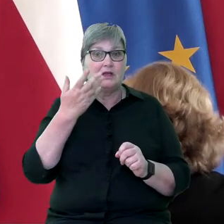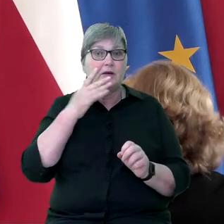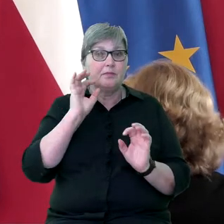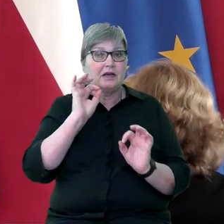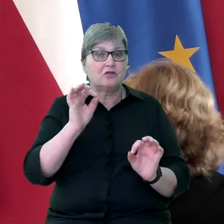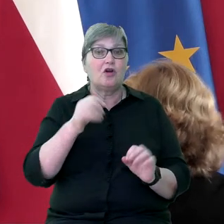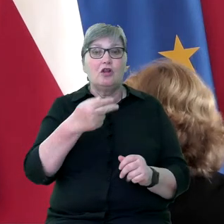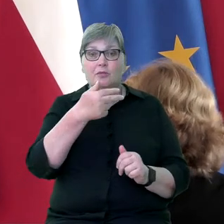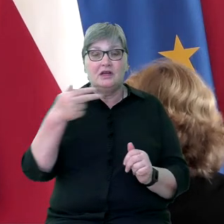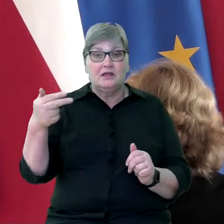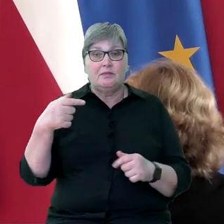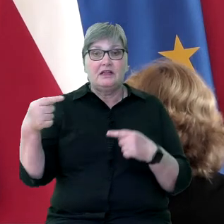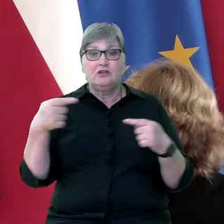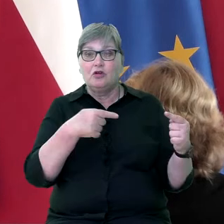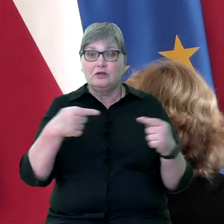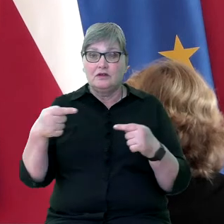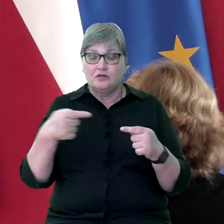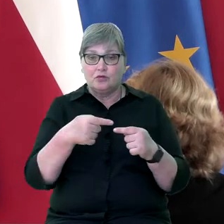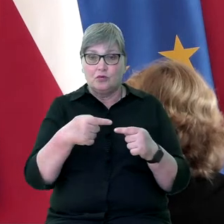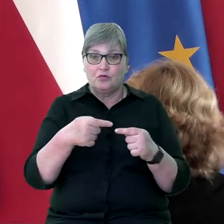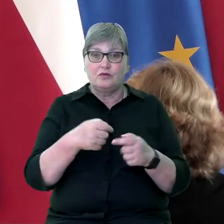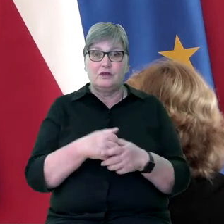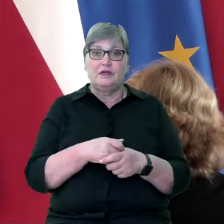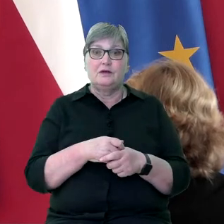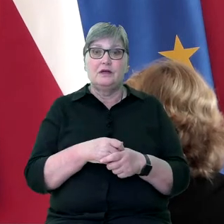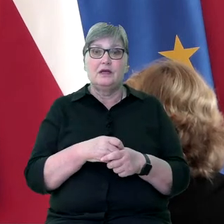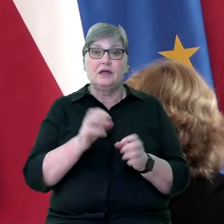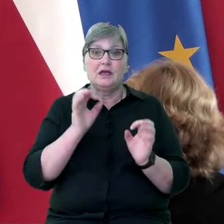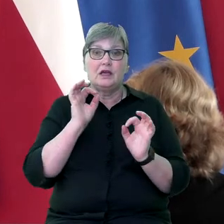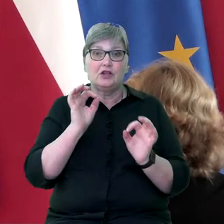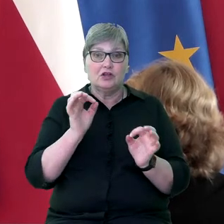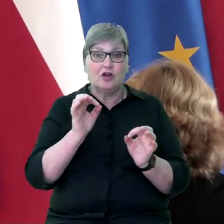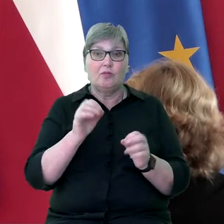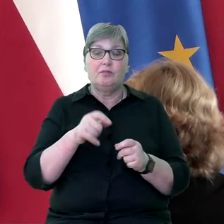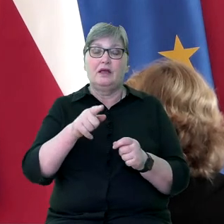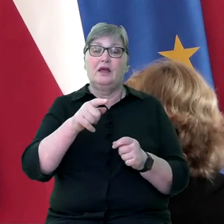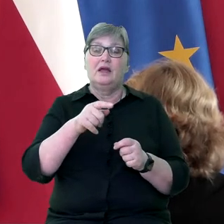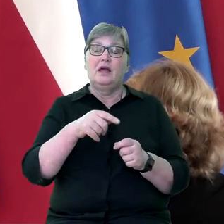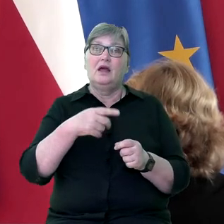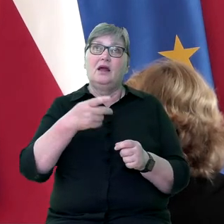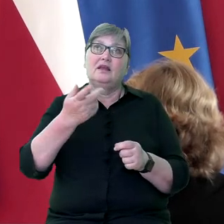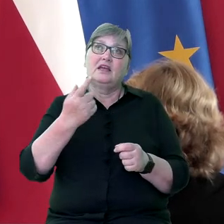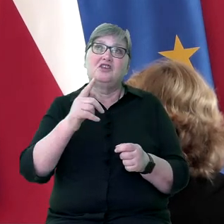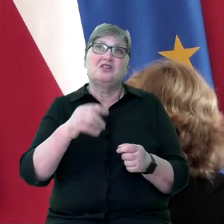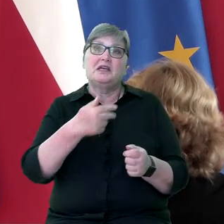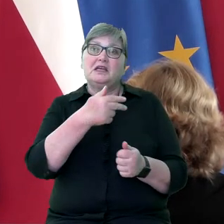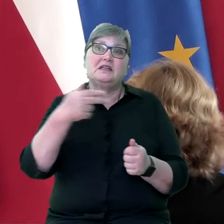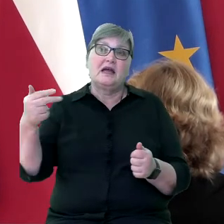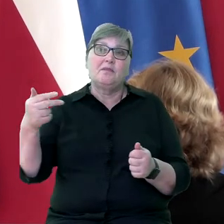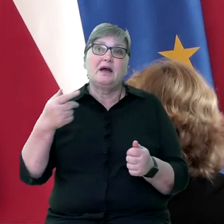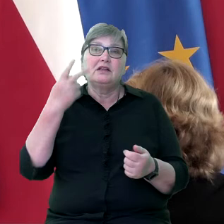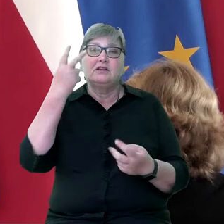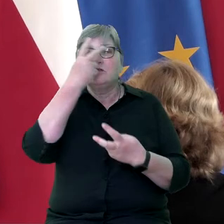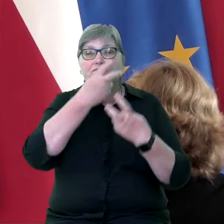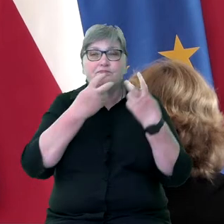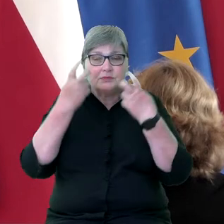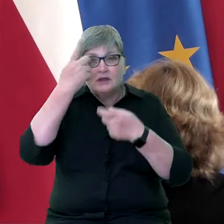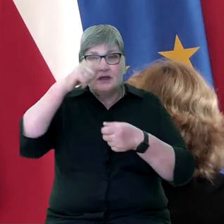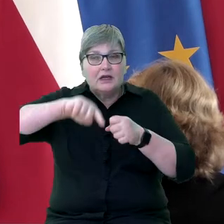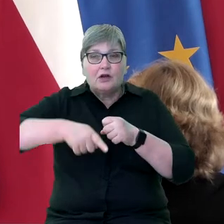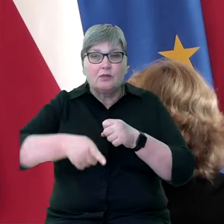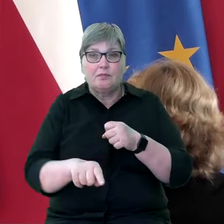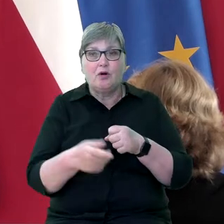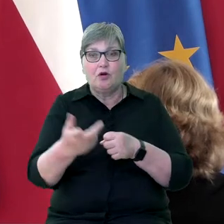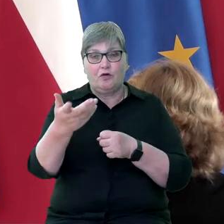dyskusji, ale to także dobra przesłanka do pogłębionej refleksji nad przeszłością, ale również myślenie